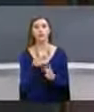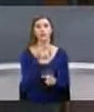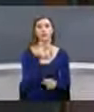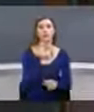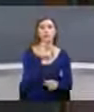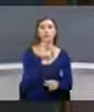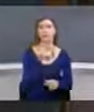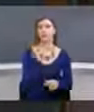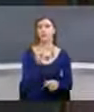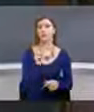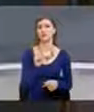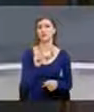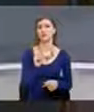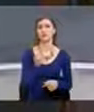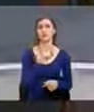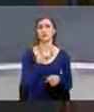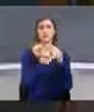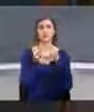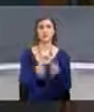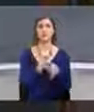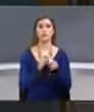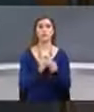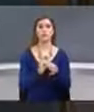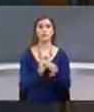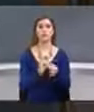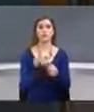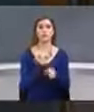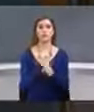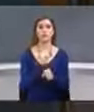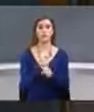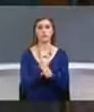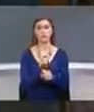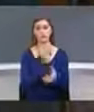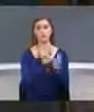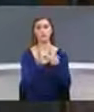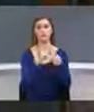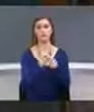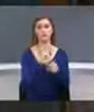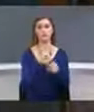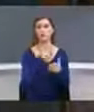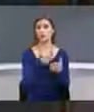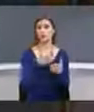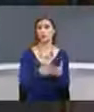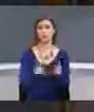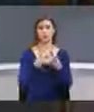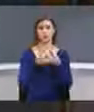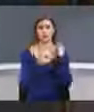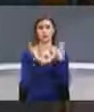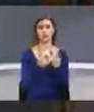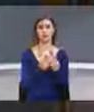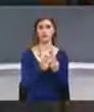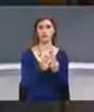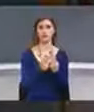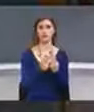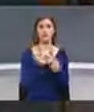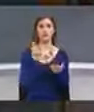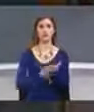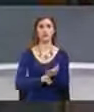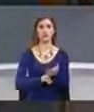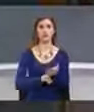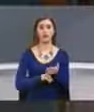gjinore. Po është obligim edhe i sankcionu me konventa ndërkombëtare të